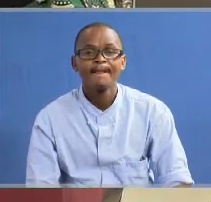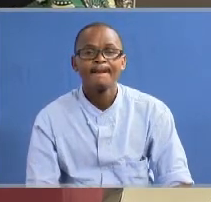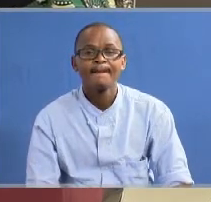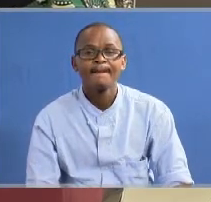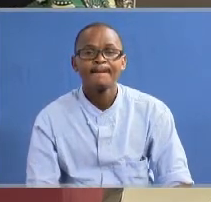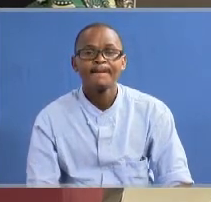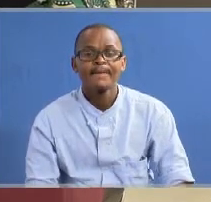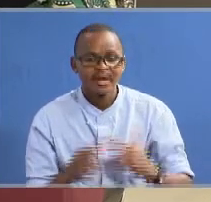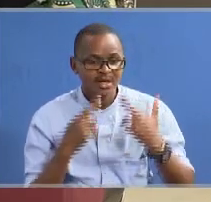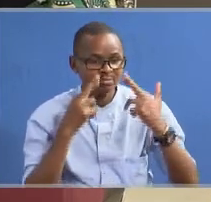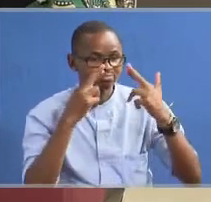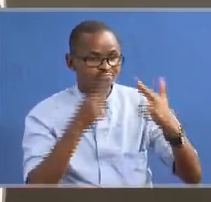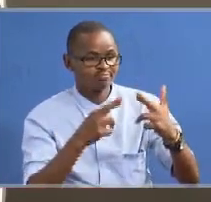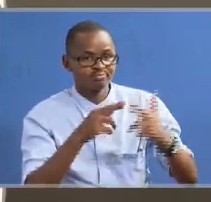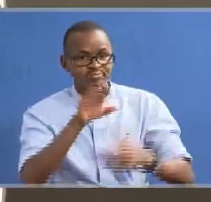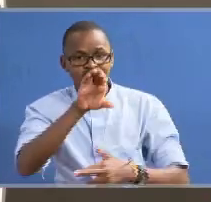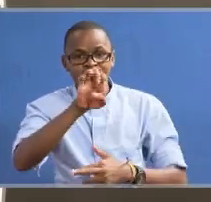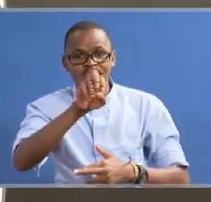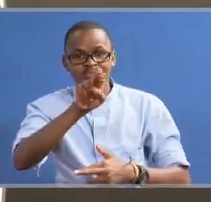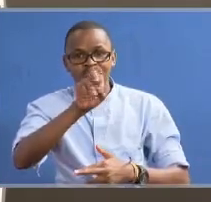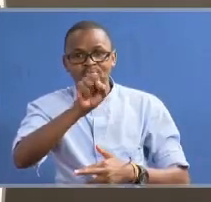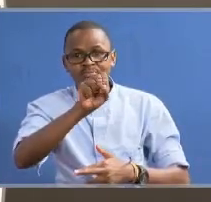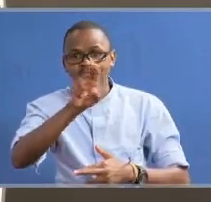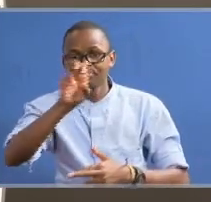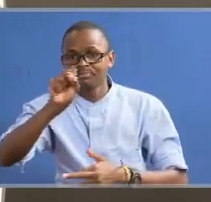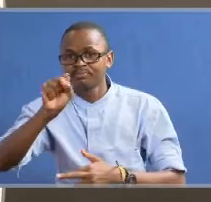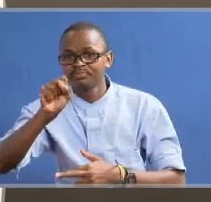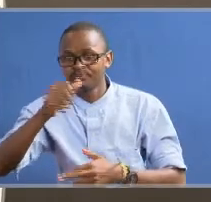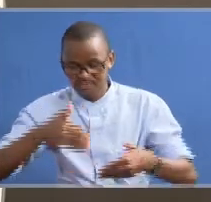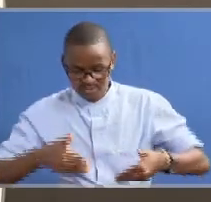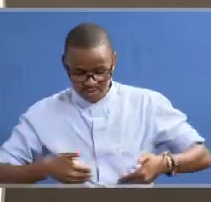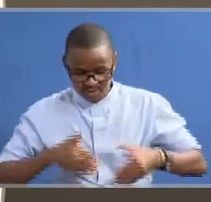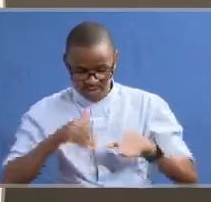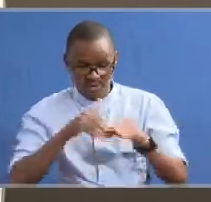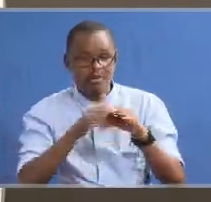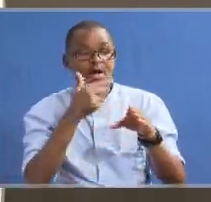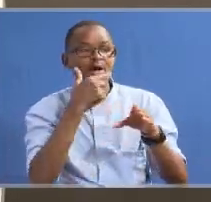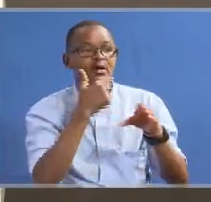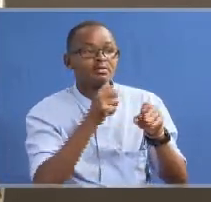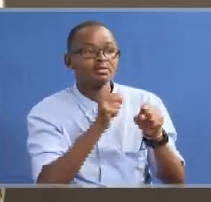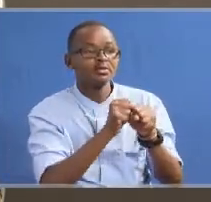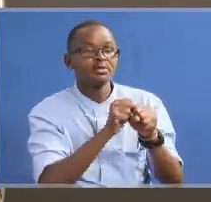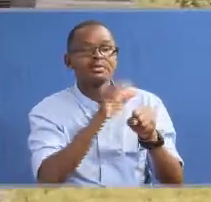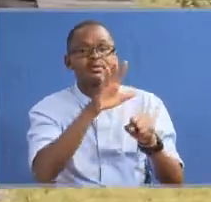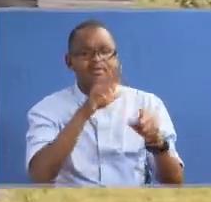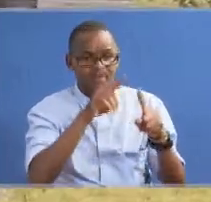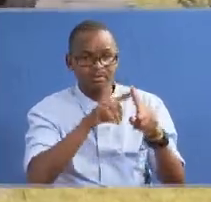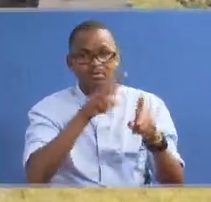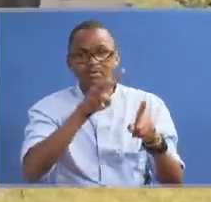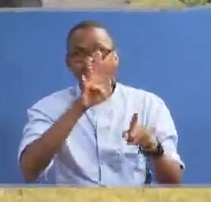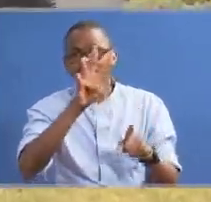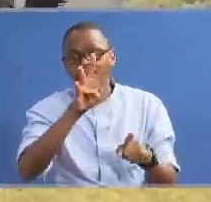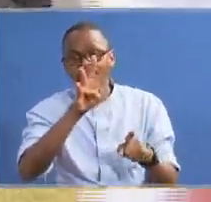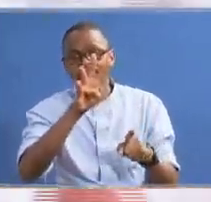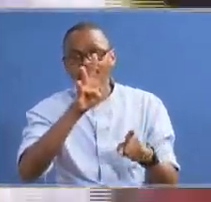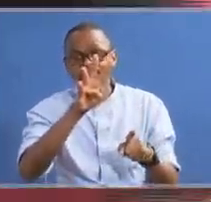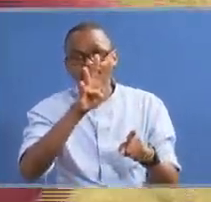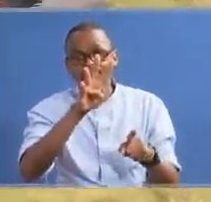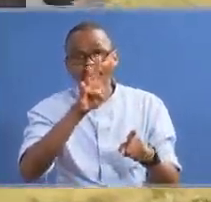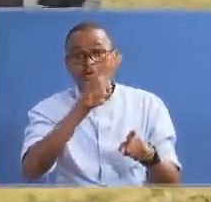Kulingana na matokeo ya sensa ya mwaka 2019, idadi ya vijana kati ya umri wa miaka 15 hadi 24 ipo